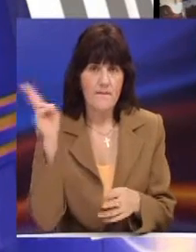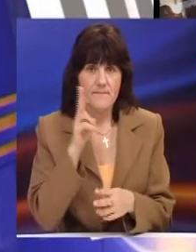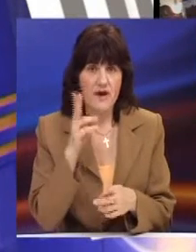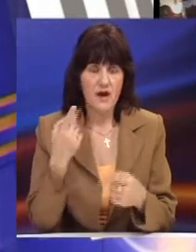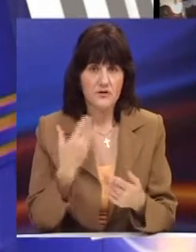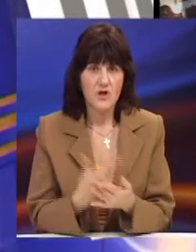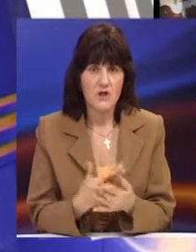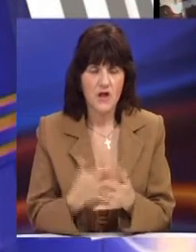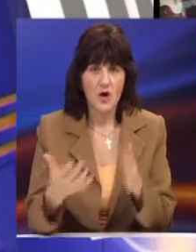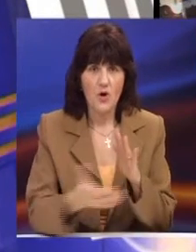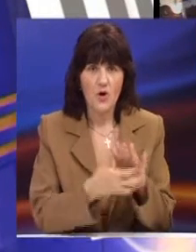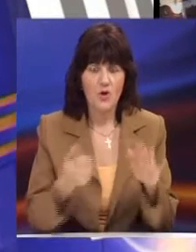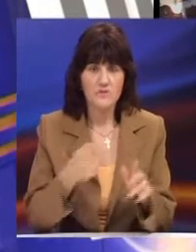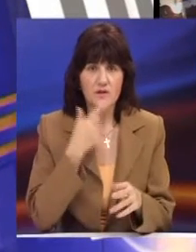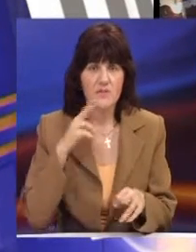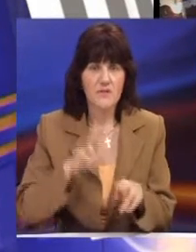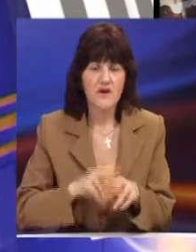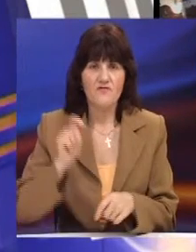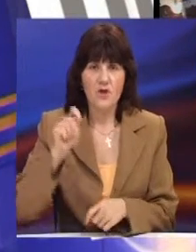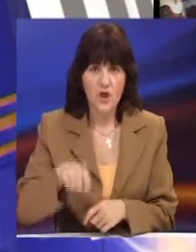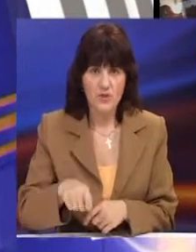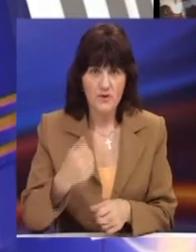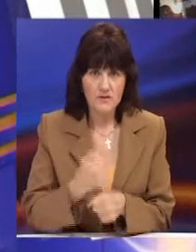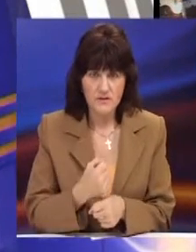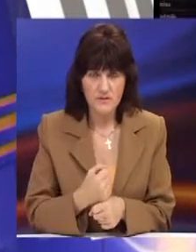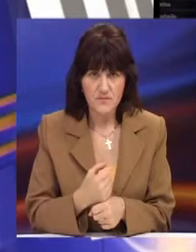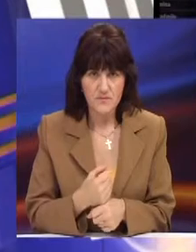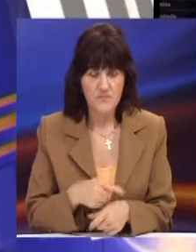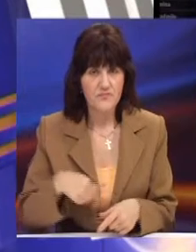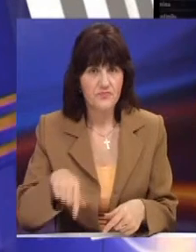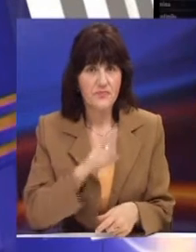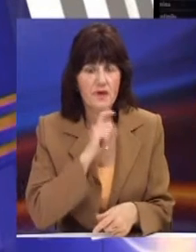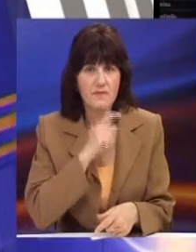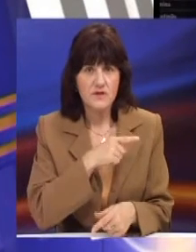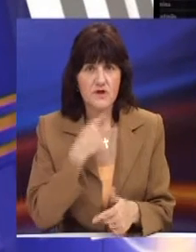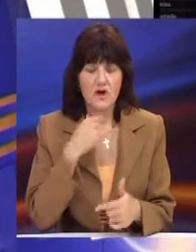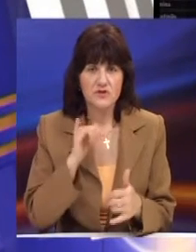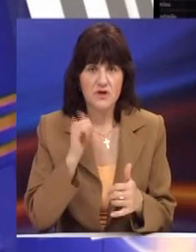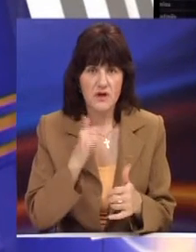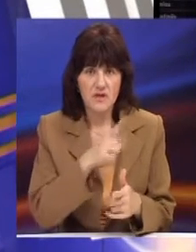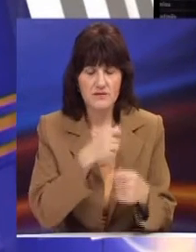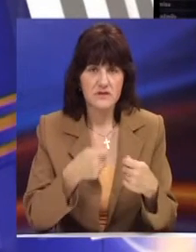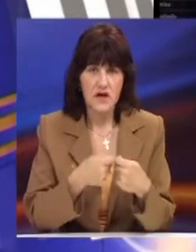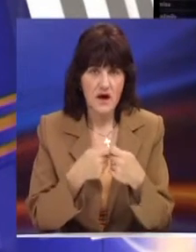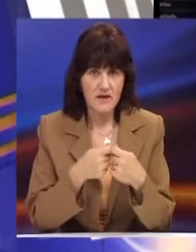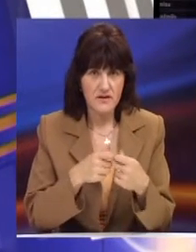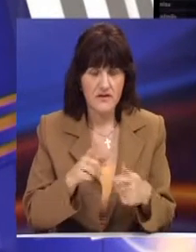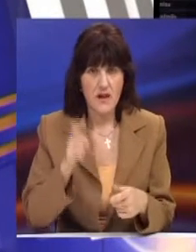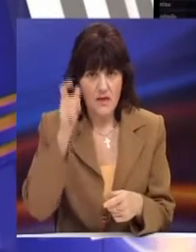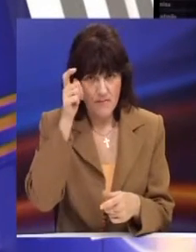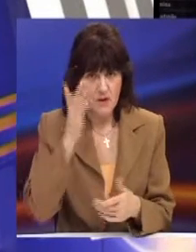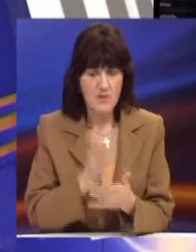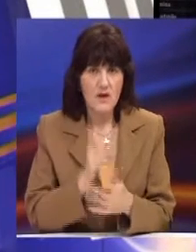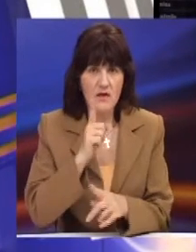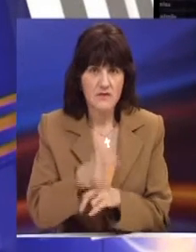Palića i da su mu na silu oduzeli mandat. U SVM-u sa druge strane ističu da je Agencija donela rešenje o prestanku mandata i